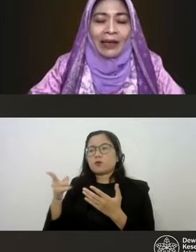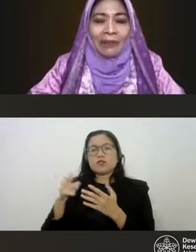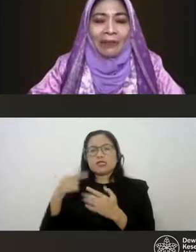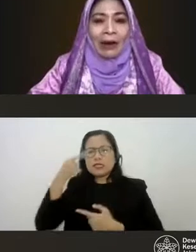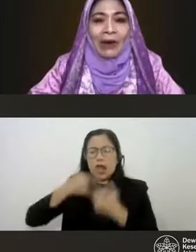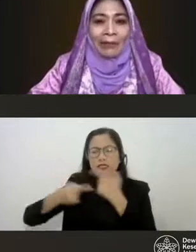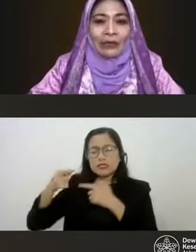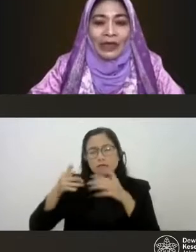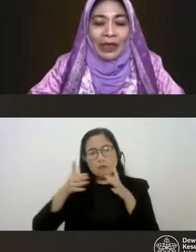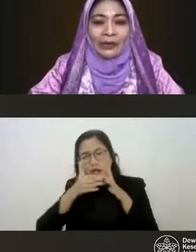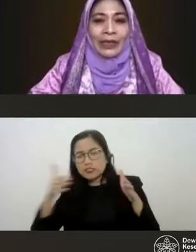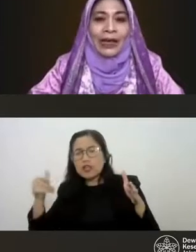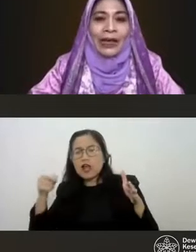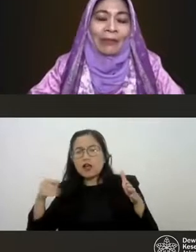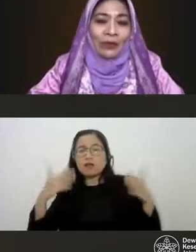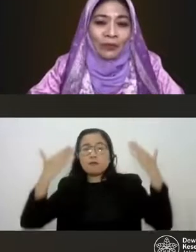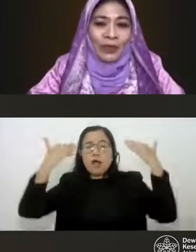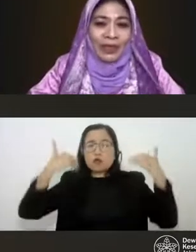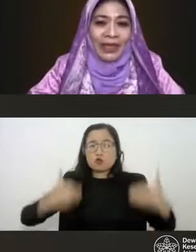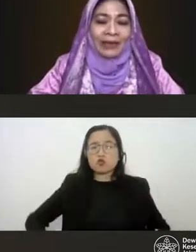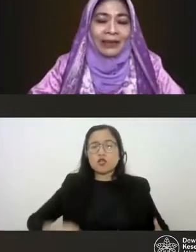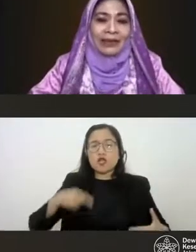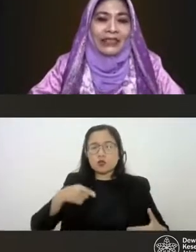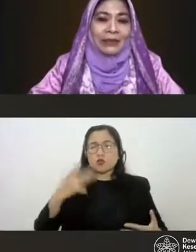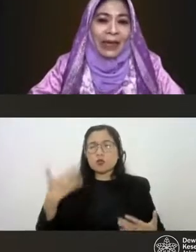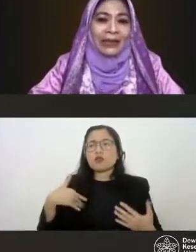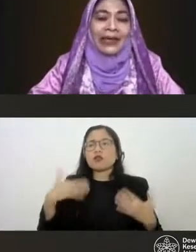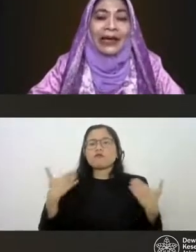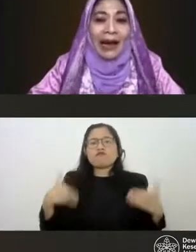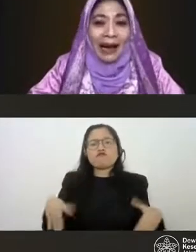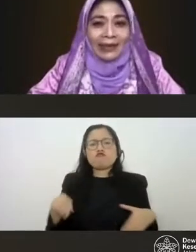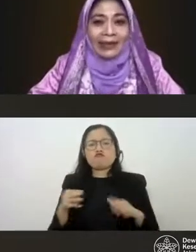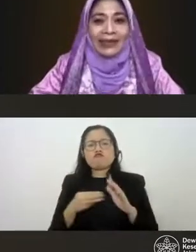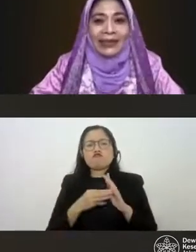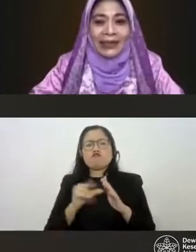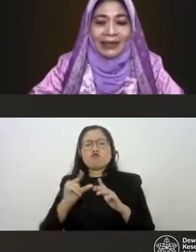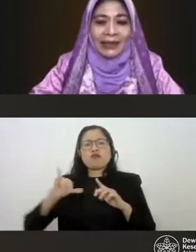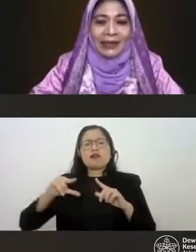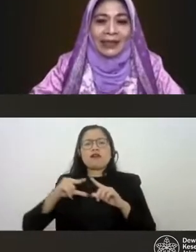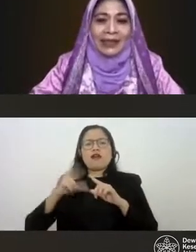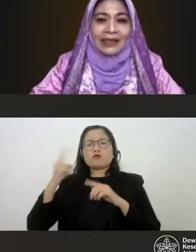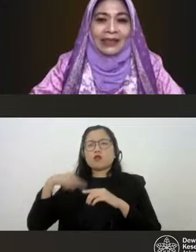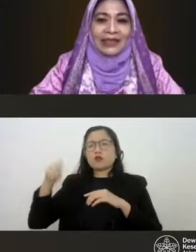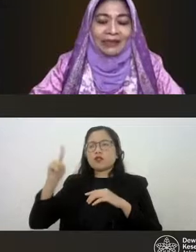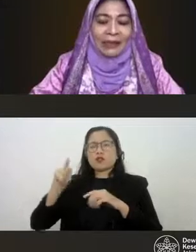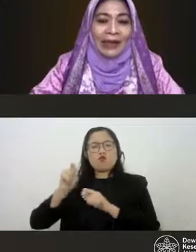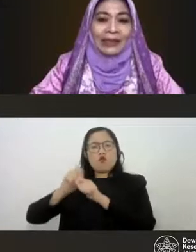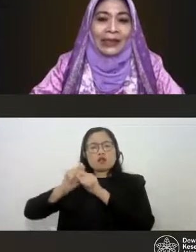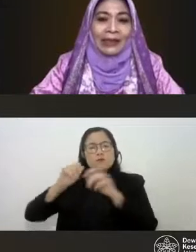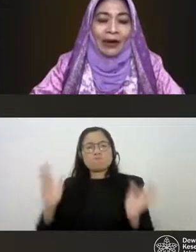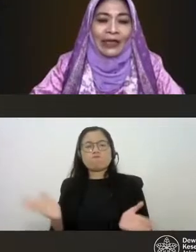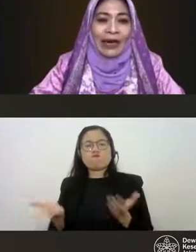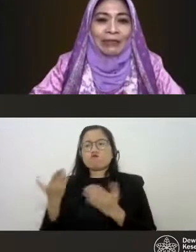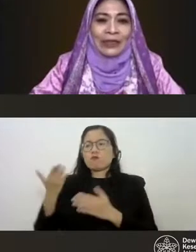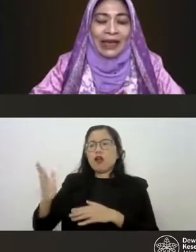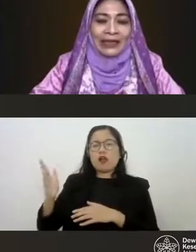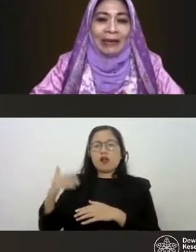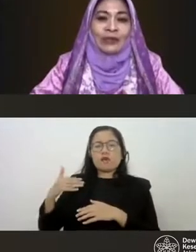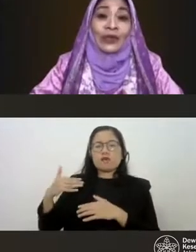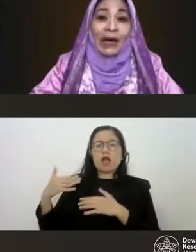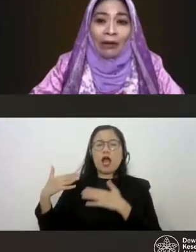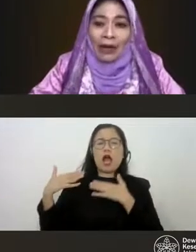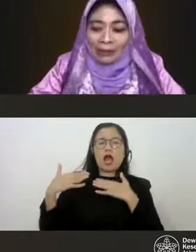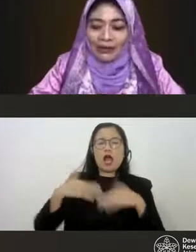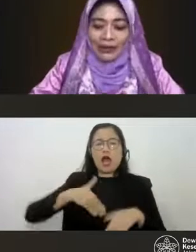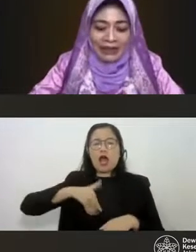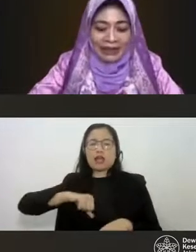ya, bahwa manusia itu adalah makhluk mulia, diciptakan dengan harkat dan dignity, diciptakan dengan, kalau dalam istilah Islam